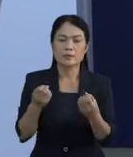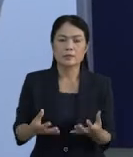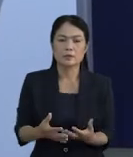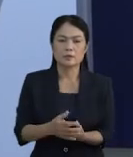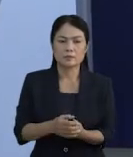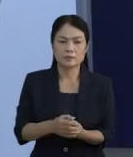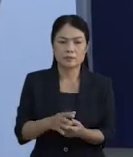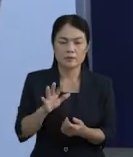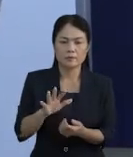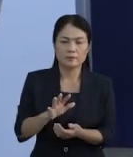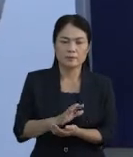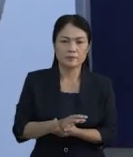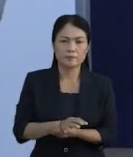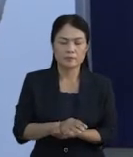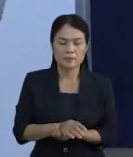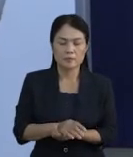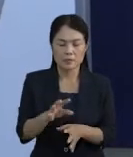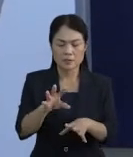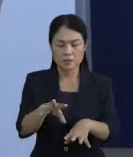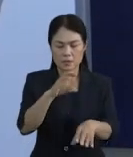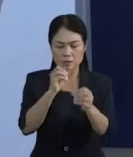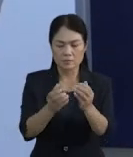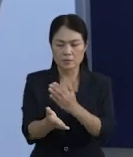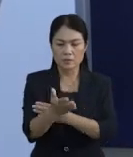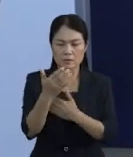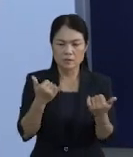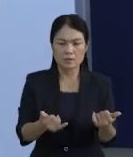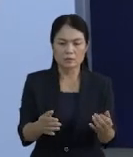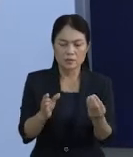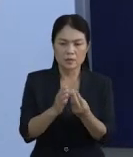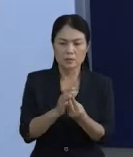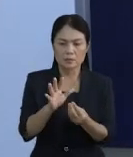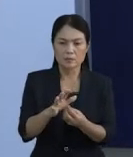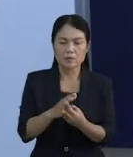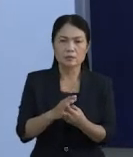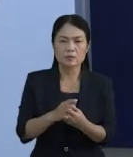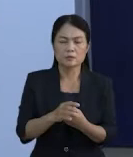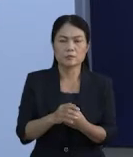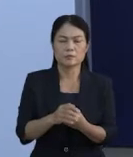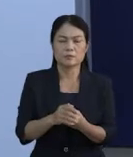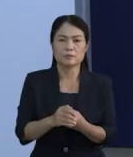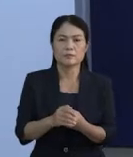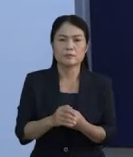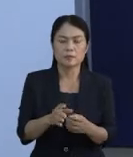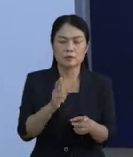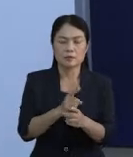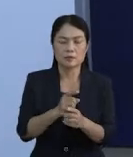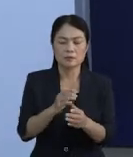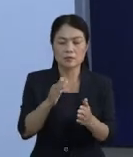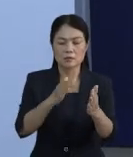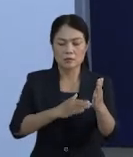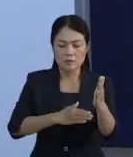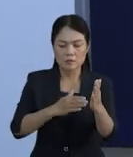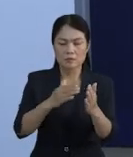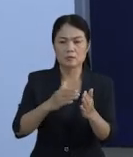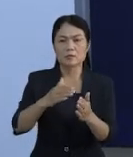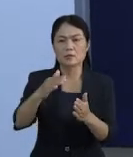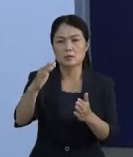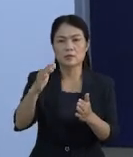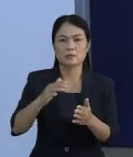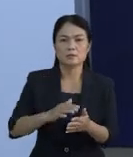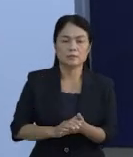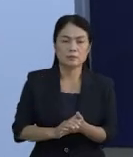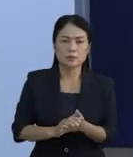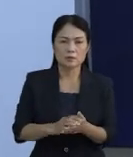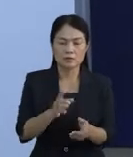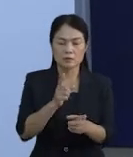tùng sen lấy pram hai dương liên phần bay hai chúng muốn là lấy pram ta tới bằng cột chó đi coi bằng cột lá còn và